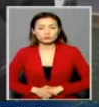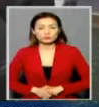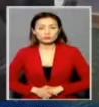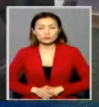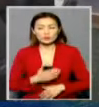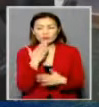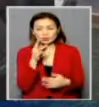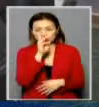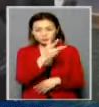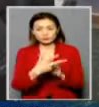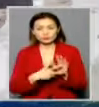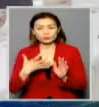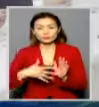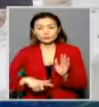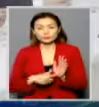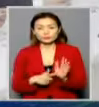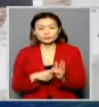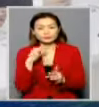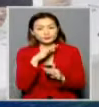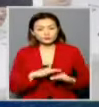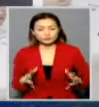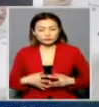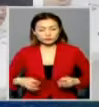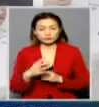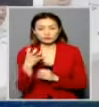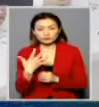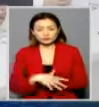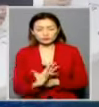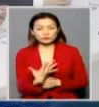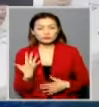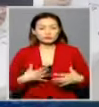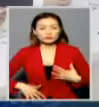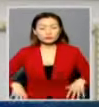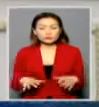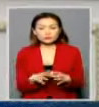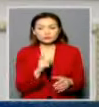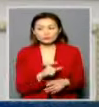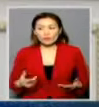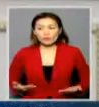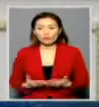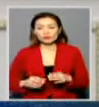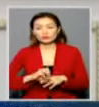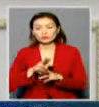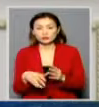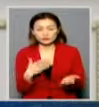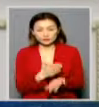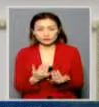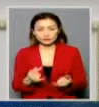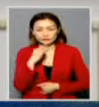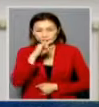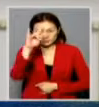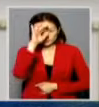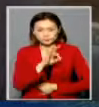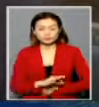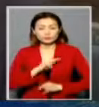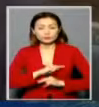Облыста соңғы 3 жылда 857 көпбалалы отбасы 545 әлеуметтік осал топтағы жандар тұрғын үймен қамтылған. Қазақстан